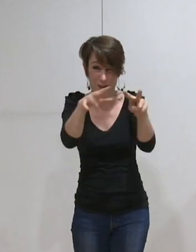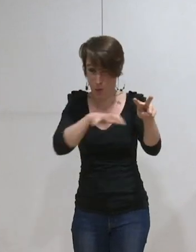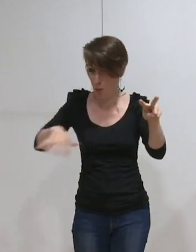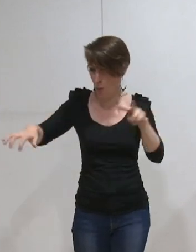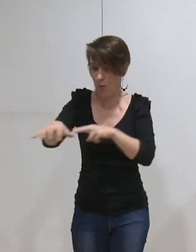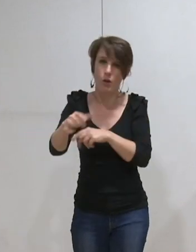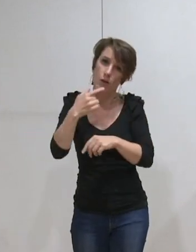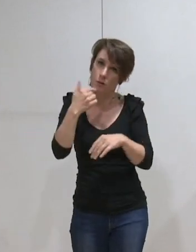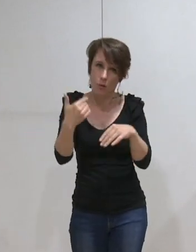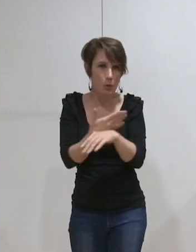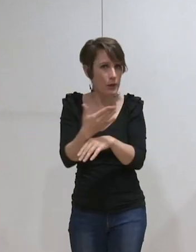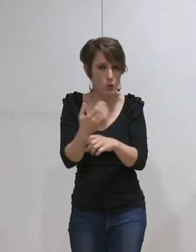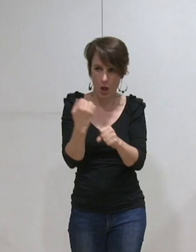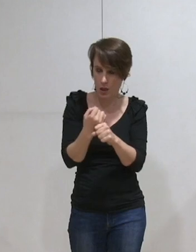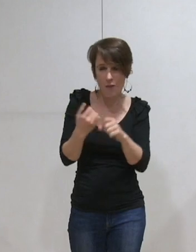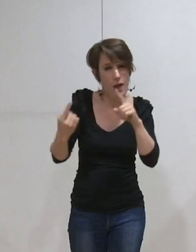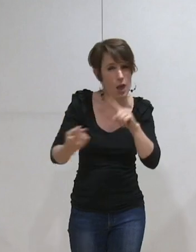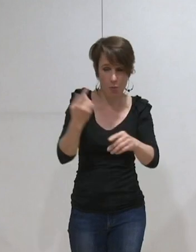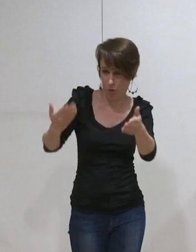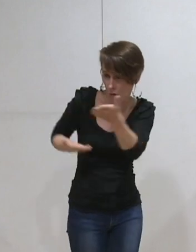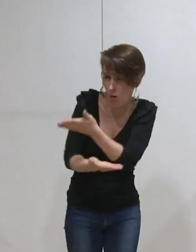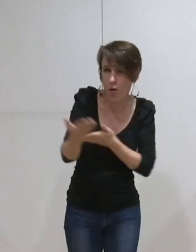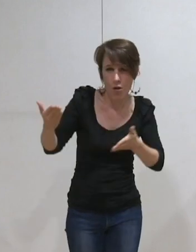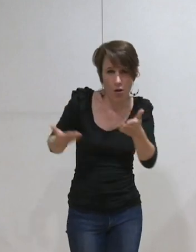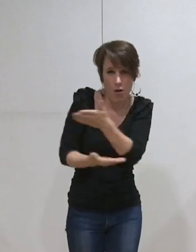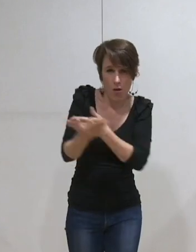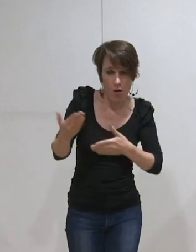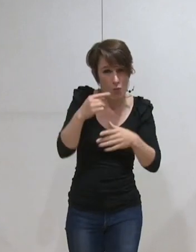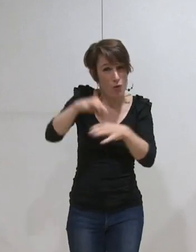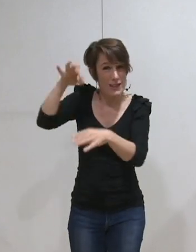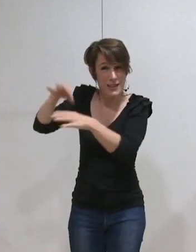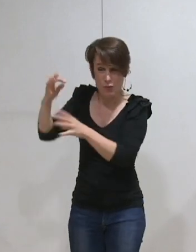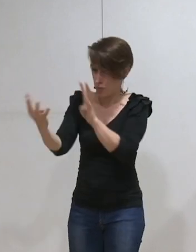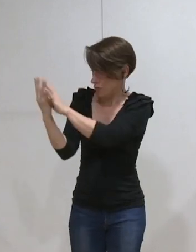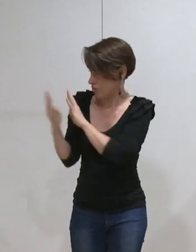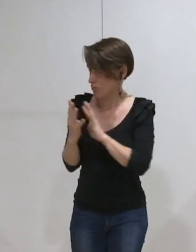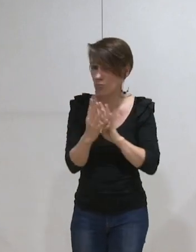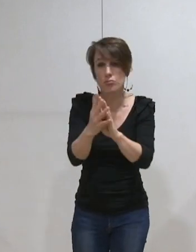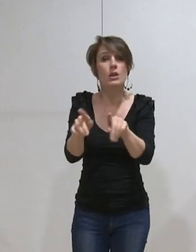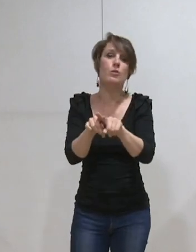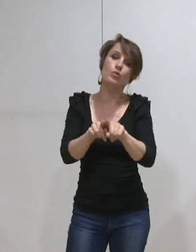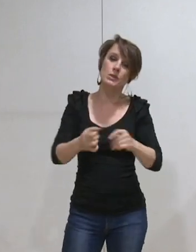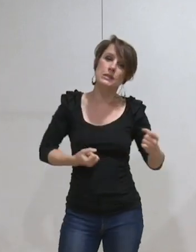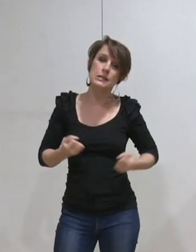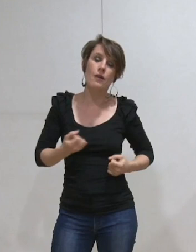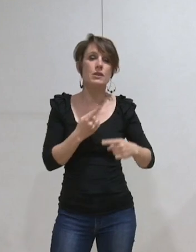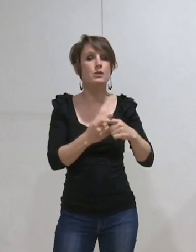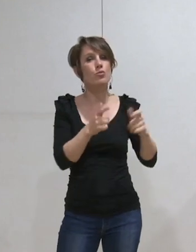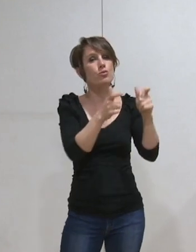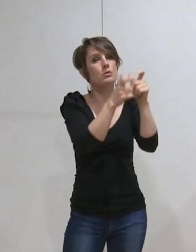travail important entre les élus municipaux et métropolitains mais bien sûr aussi des services et des bailleurs